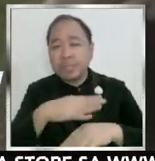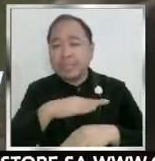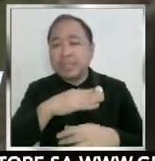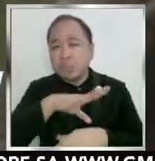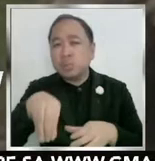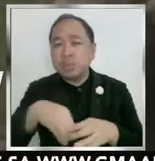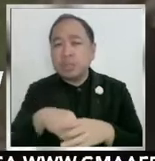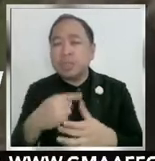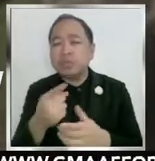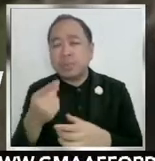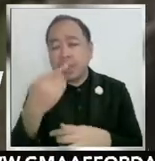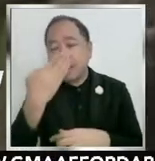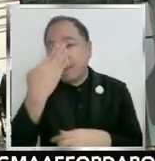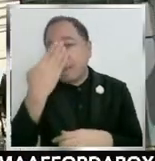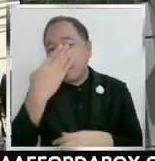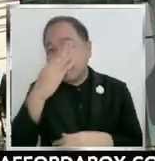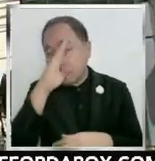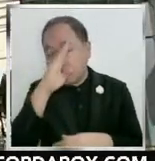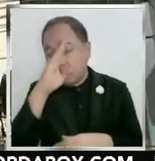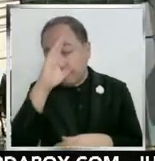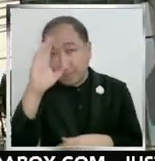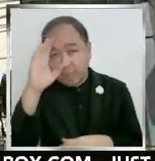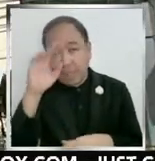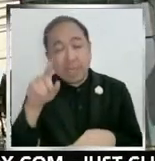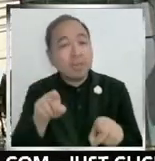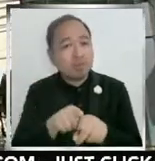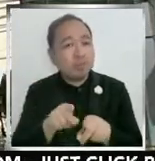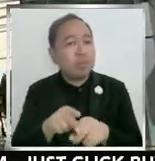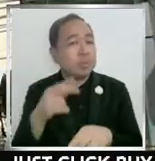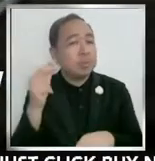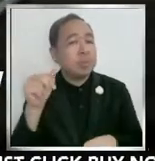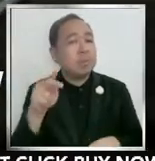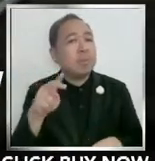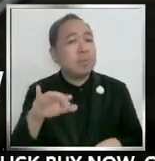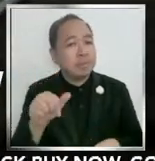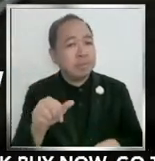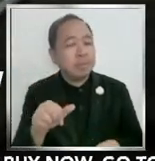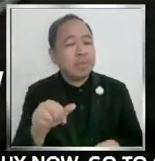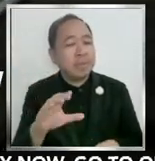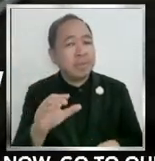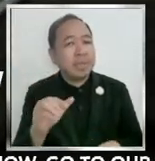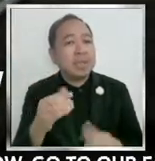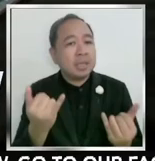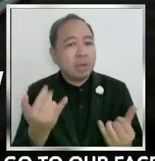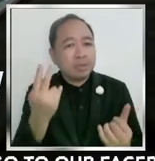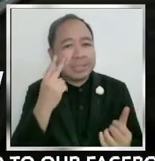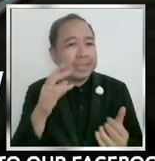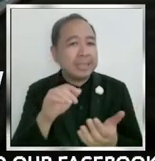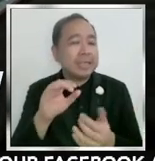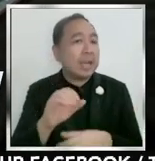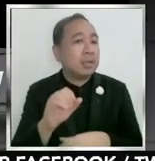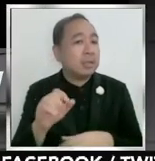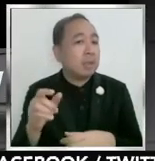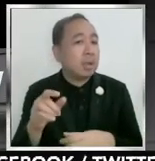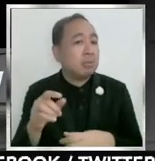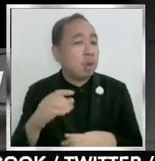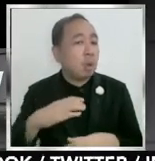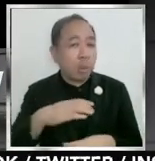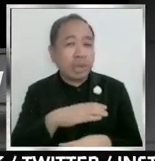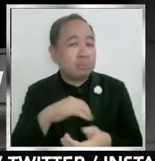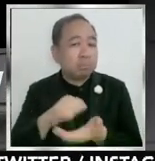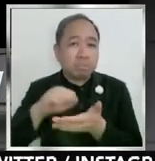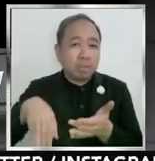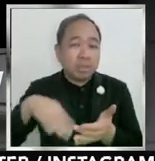sa dating Nayong Pilipino. Ibinasura ito ng Sandigan Bayan noong Hunyo. Sabi nito sa desisyon, hindi sapat ang